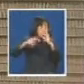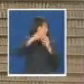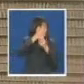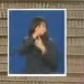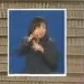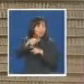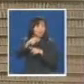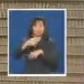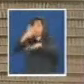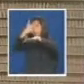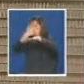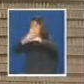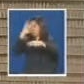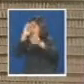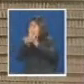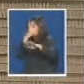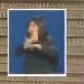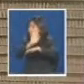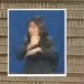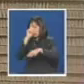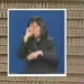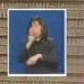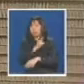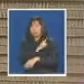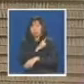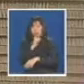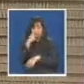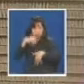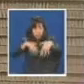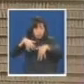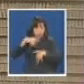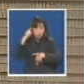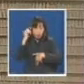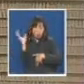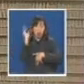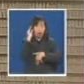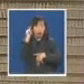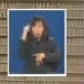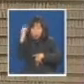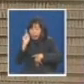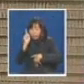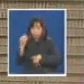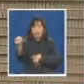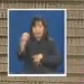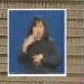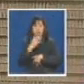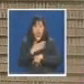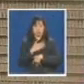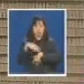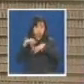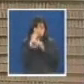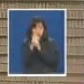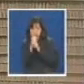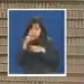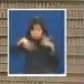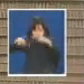ในพื้นที่นั้นจะต้องเป็นผู้รับผิดชอบนะครับเพราะนั้นถ้าพี่น้องประชาชนมีเบาะแสขอให้แจ้งเข้ามานะครับเราจะติดตามทำเรื่องนี้อย่างเต็มที่เ